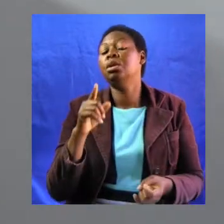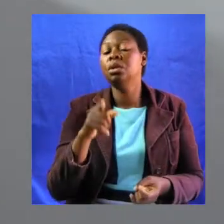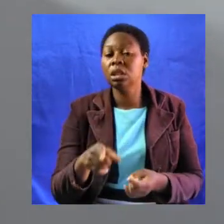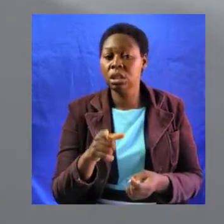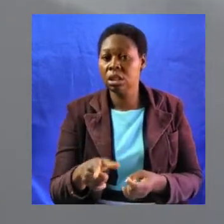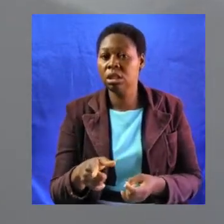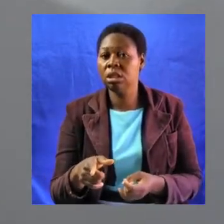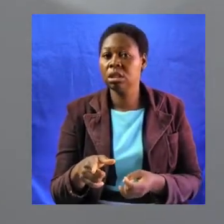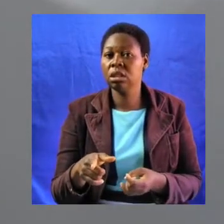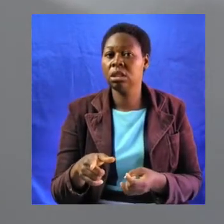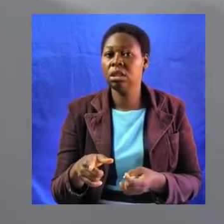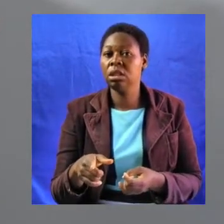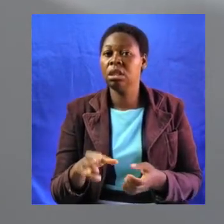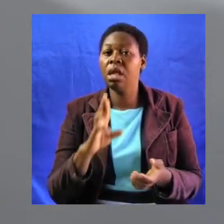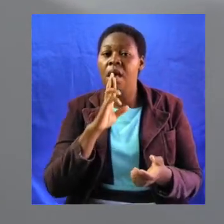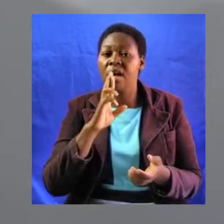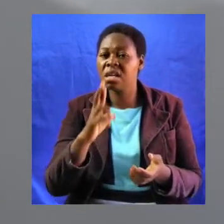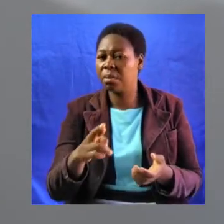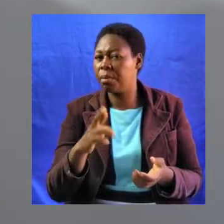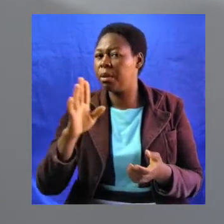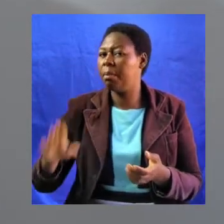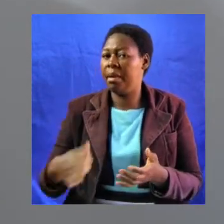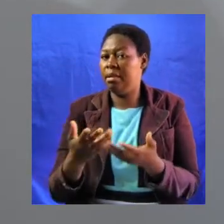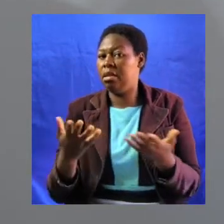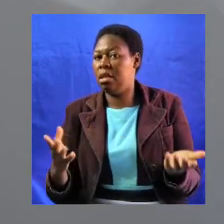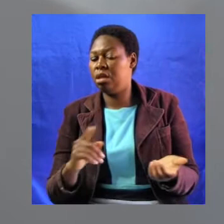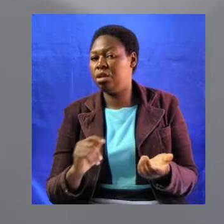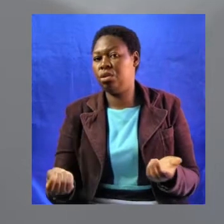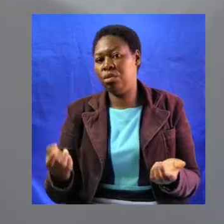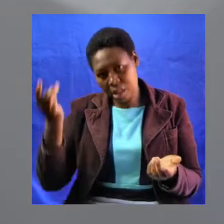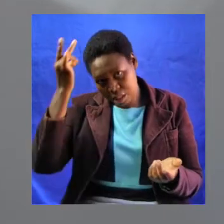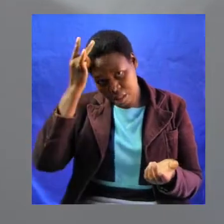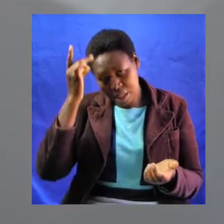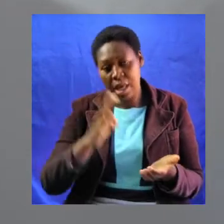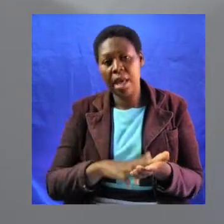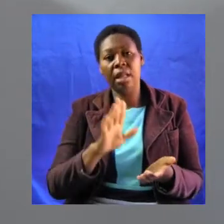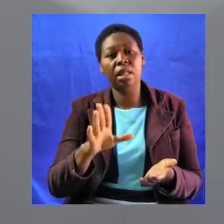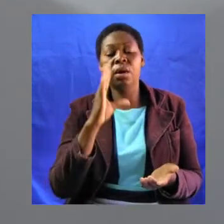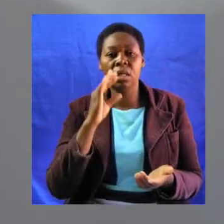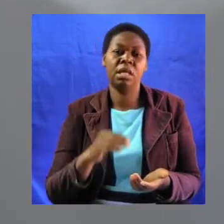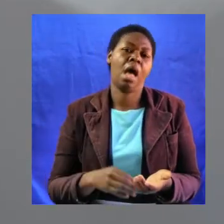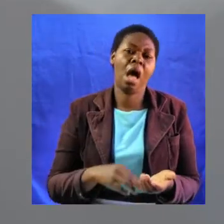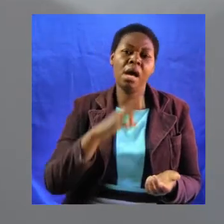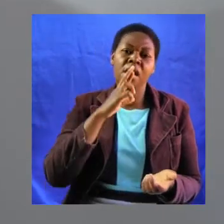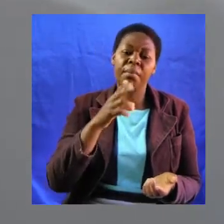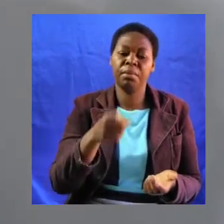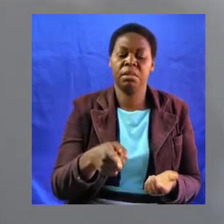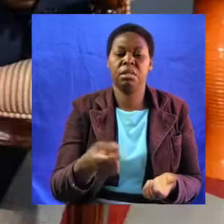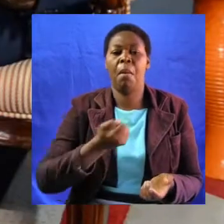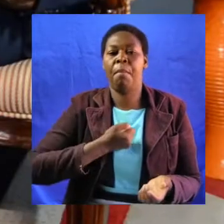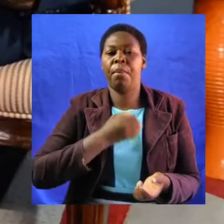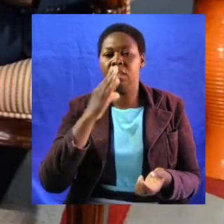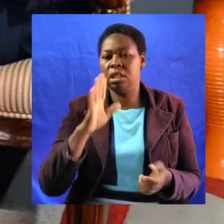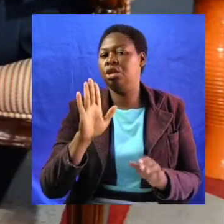yaisvika ya distorted. Dzimwe nguva even report inodzoka kuna vari kuita basa yaigona nguva yechiti manzina shefu mumire. Izo